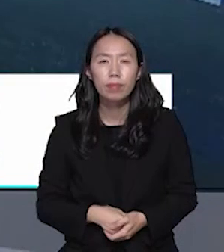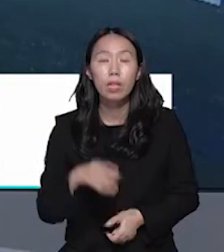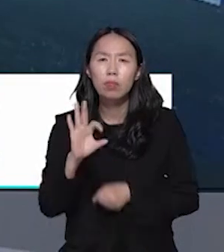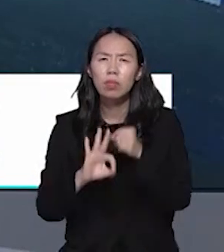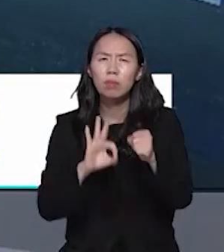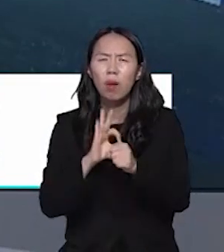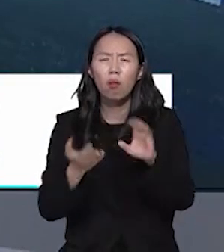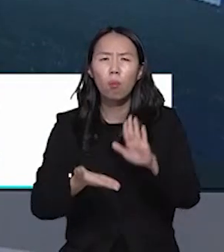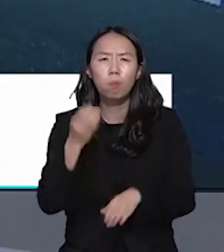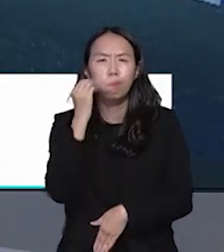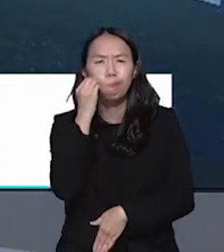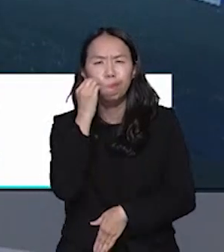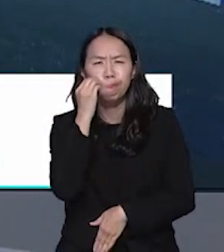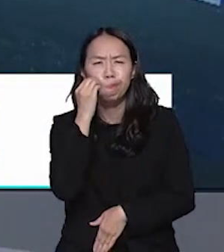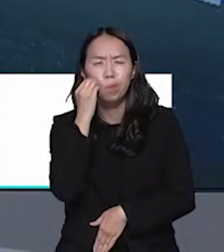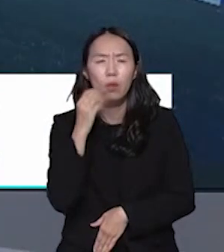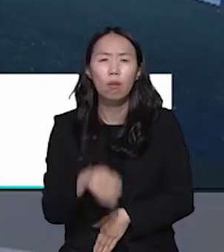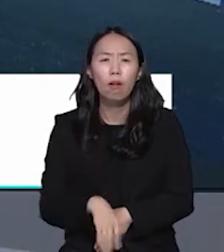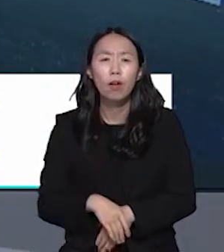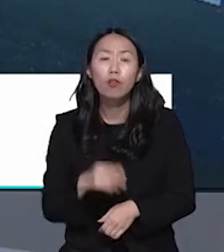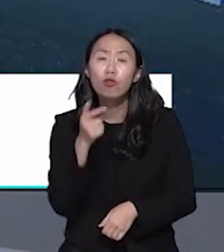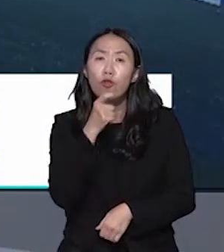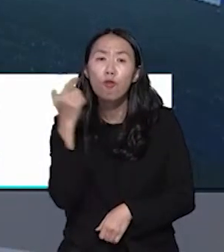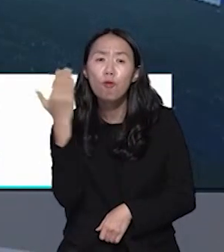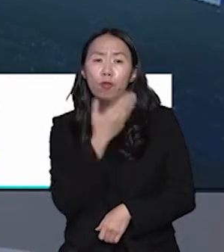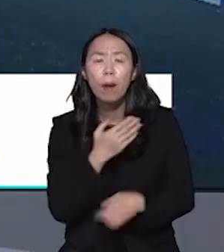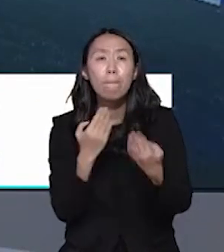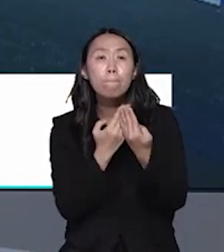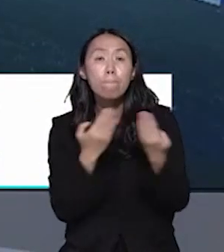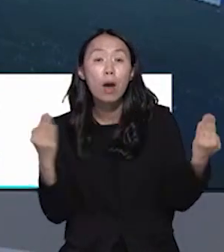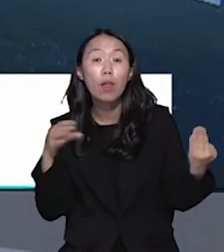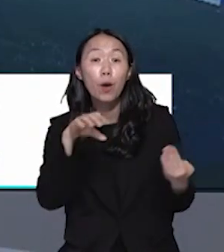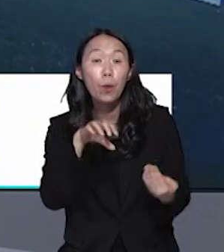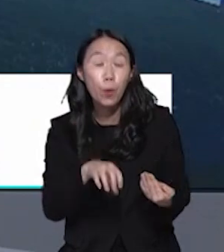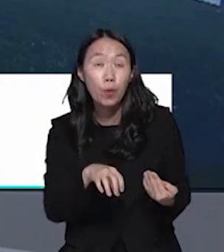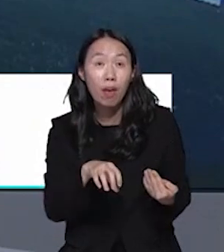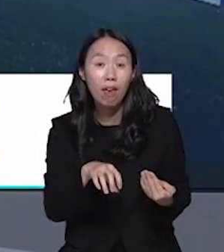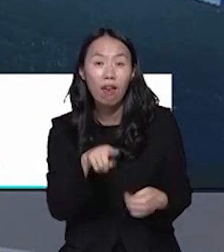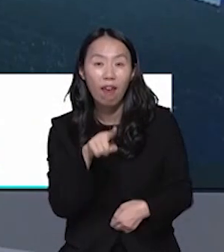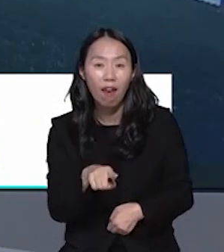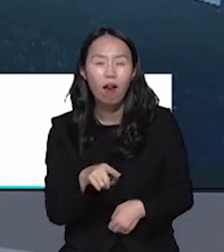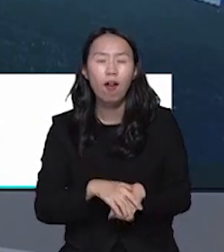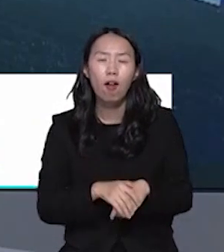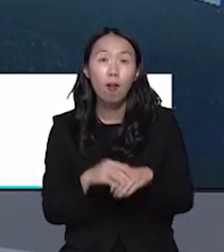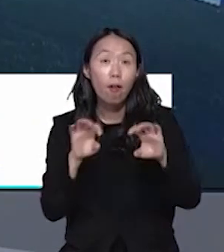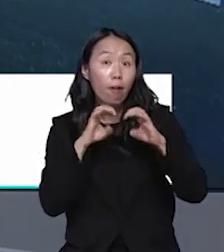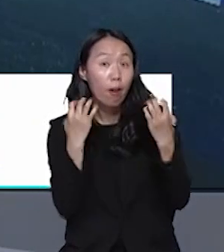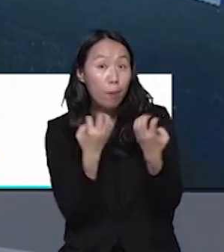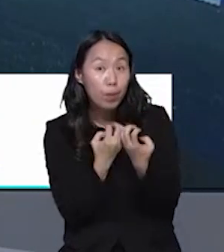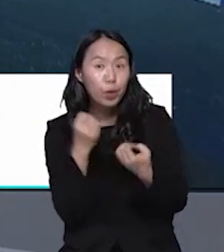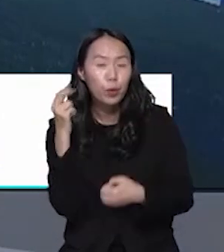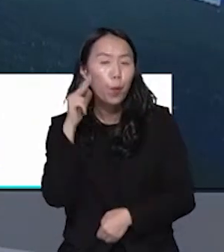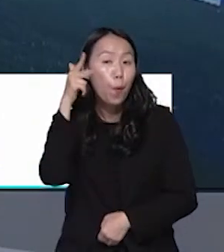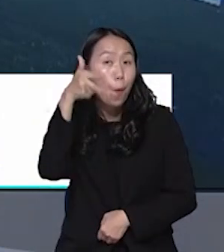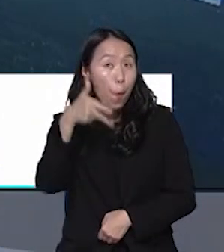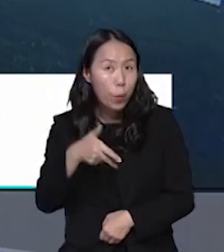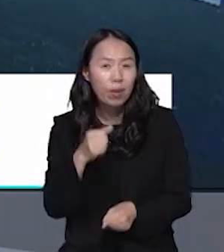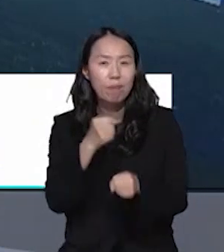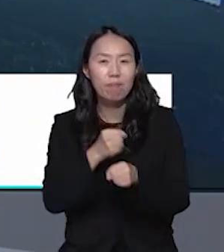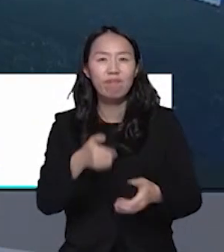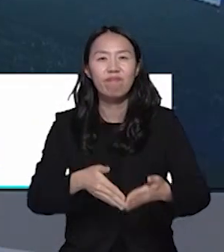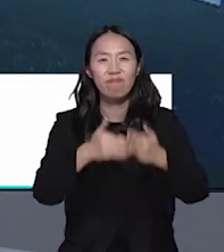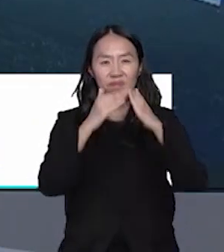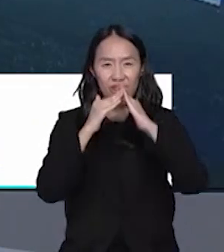10년 넘게 방치됐던 여수 세계 박람회장에 컨벤션과 호텔이 어우러진 융복합 국제 컨벤션 센터가